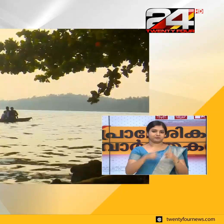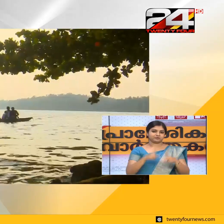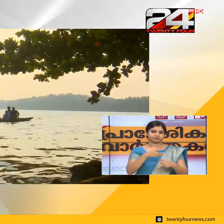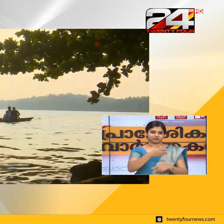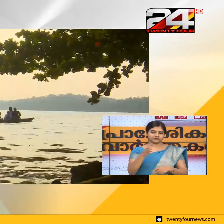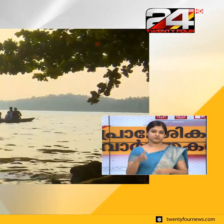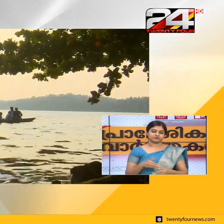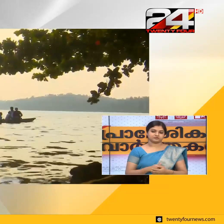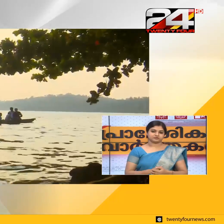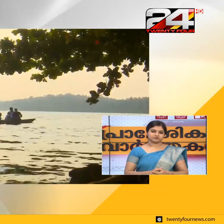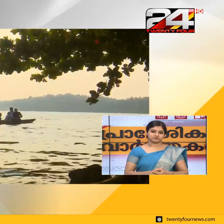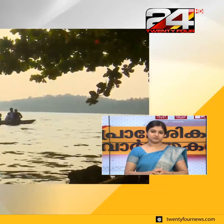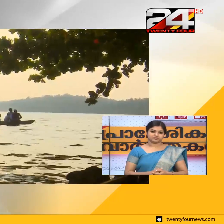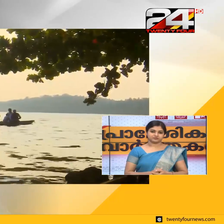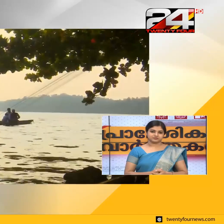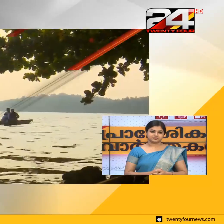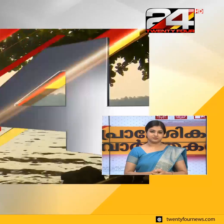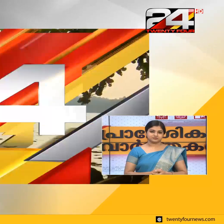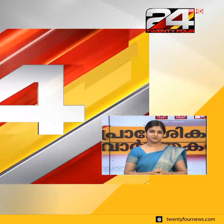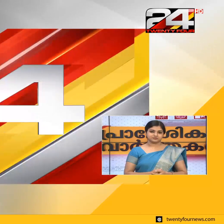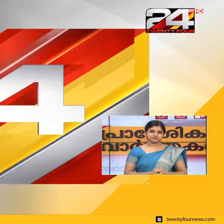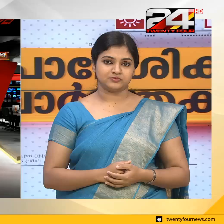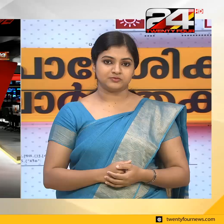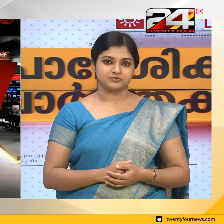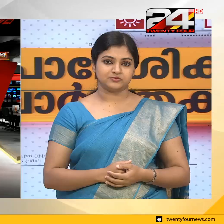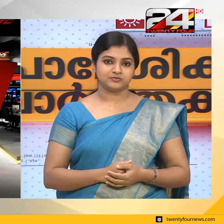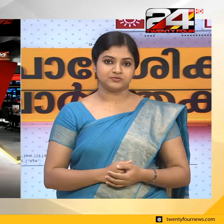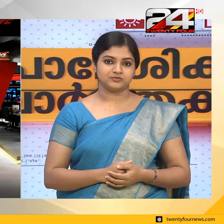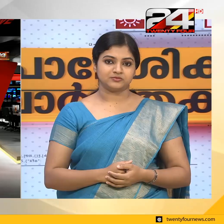നാട്ടുകാർ. 24 കോഴിക്കോട്.